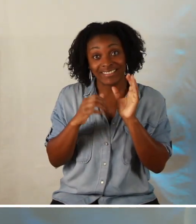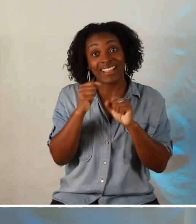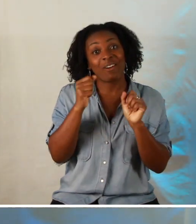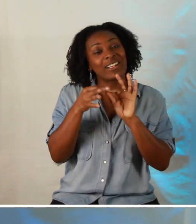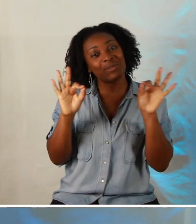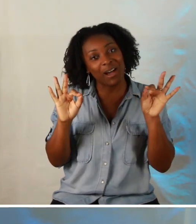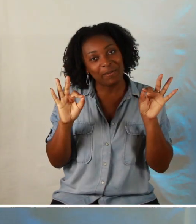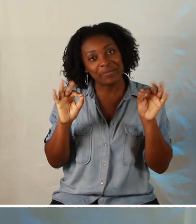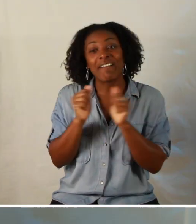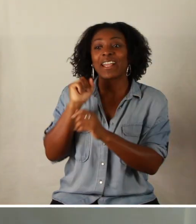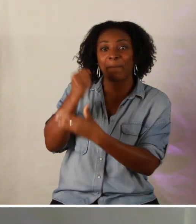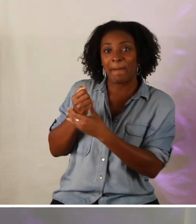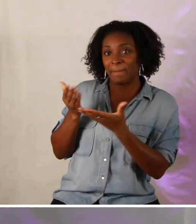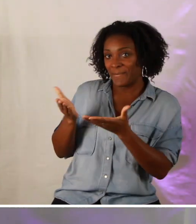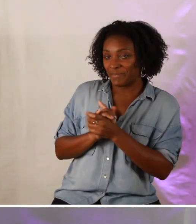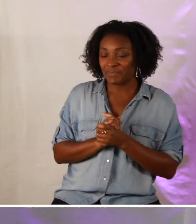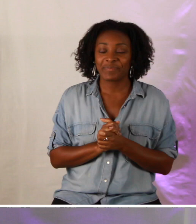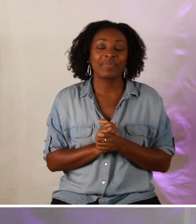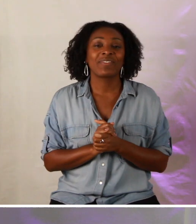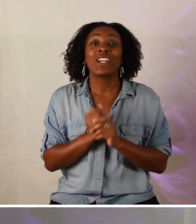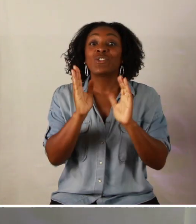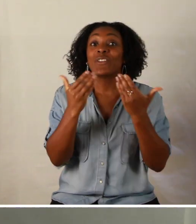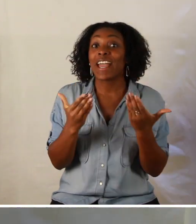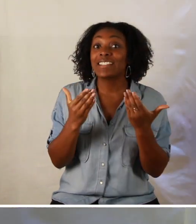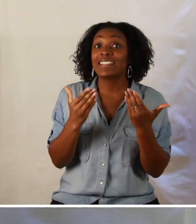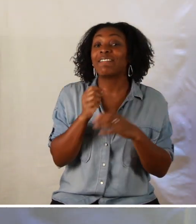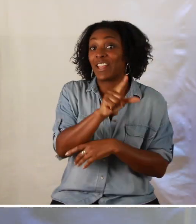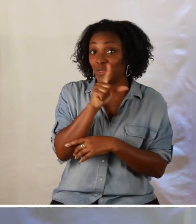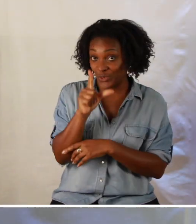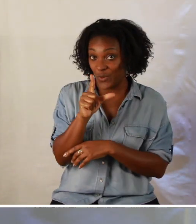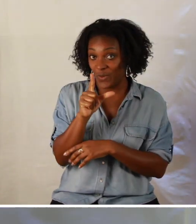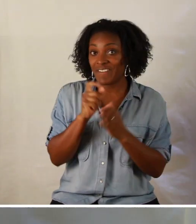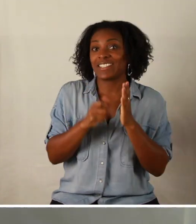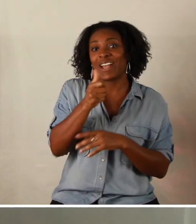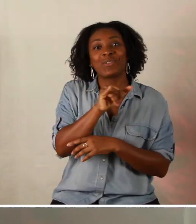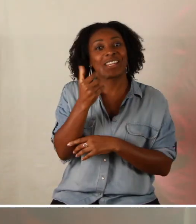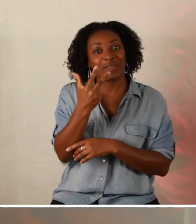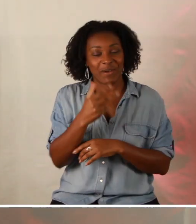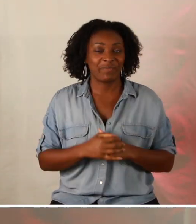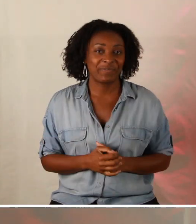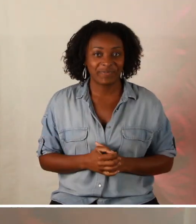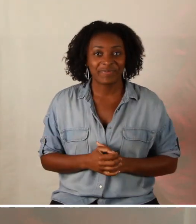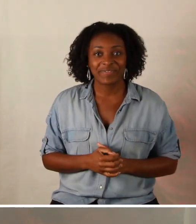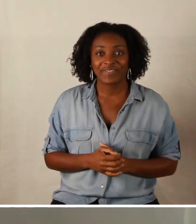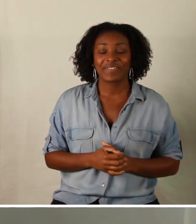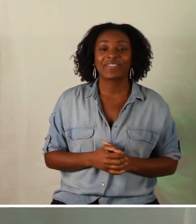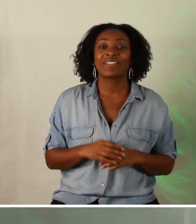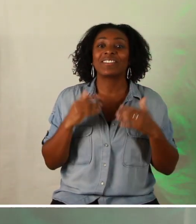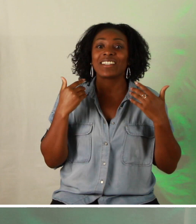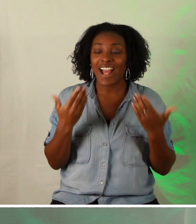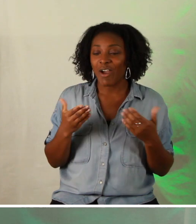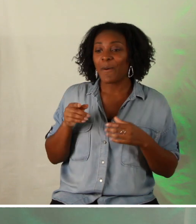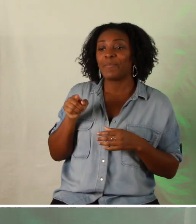notre histoire avec Abraham. Genèse chapitre 22, versets 1 à 3. Après